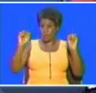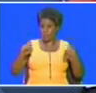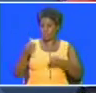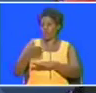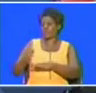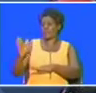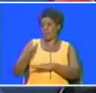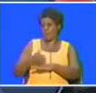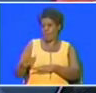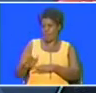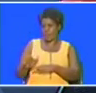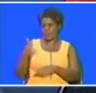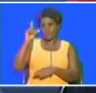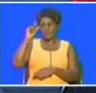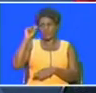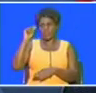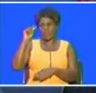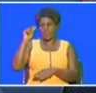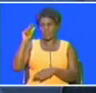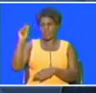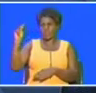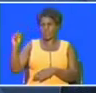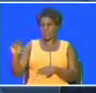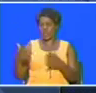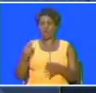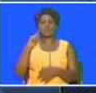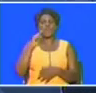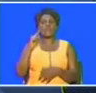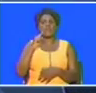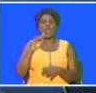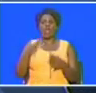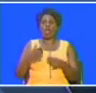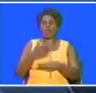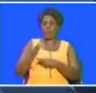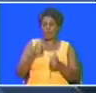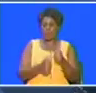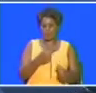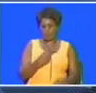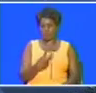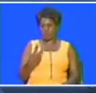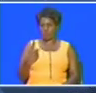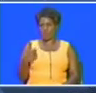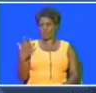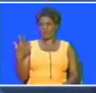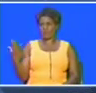kuwasiliana nasi kupitia mtandao wa Twitter @KTNnews, @KTNKenya au @MaryKilobi au tume ujumbe ufupi kupitia nambari